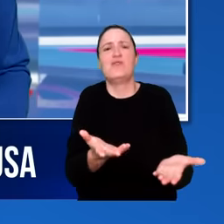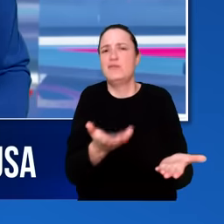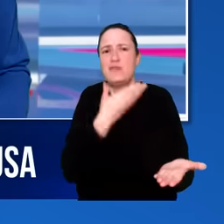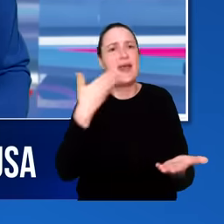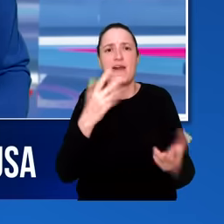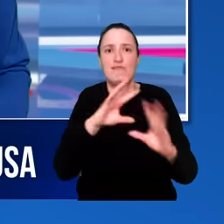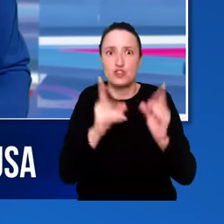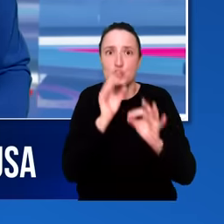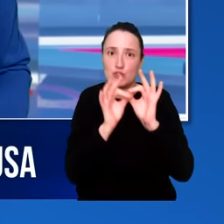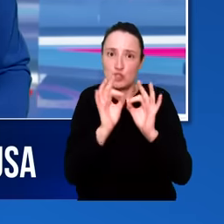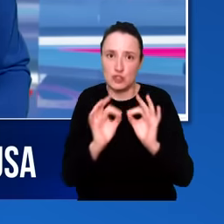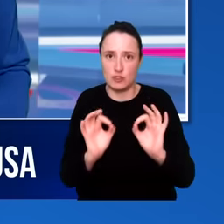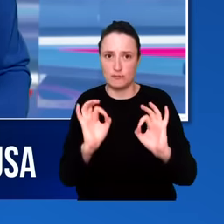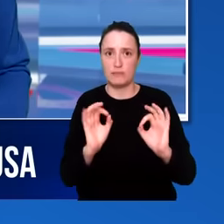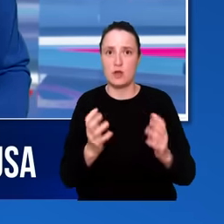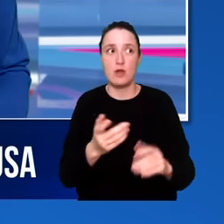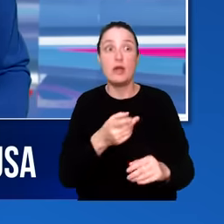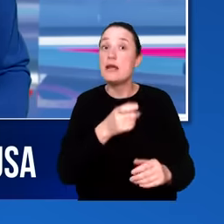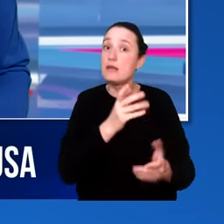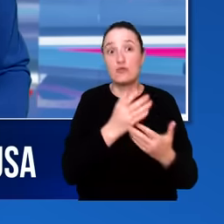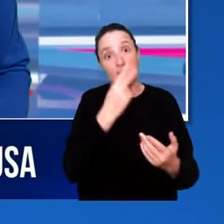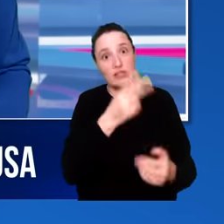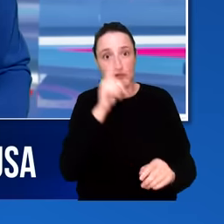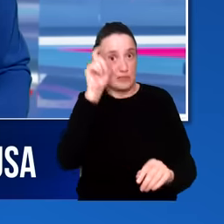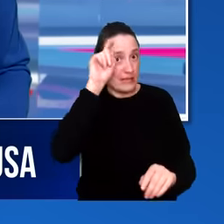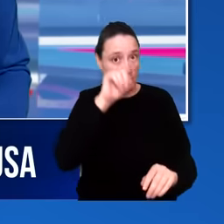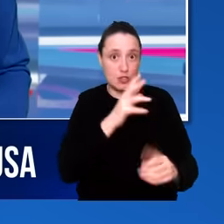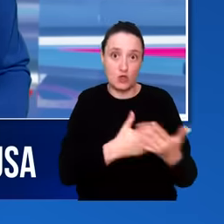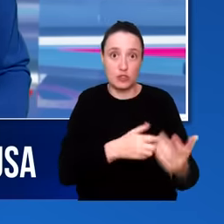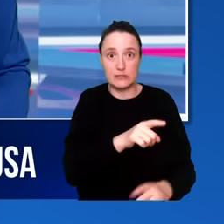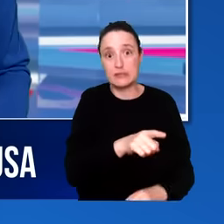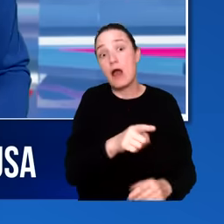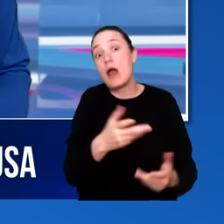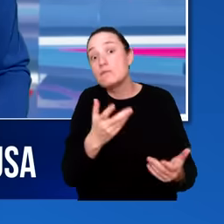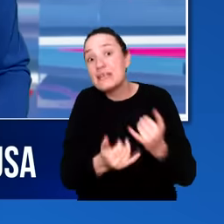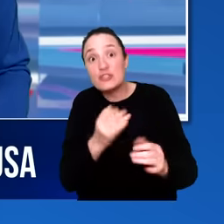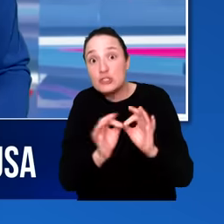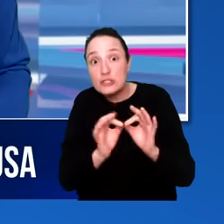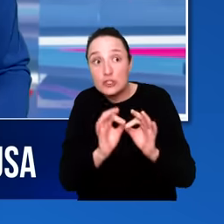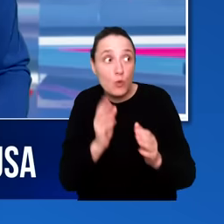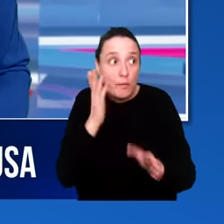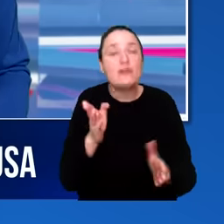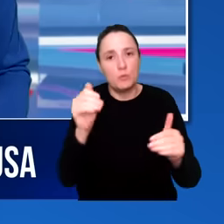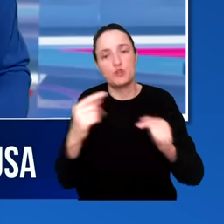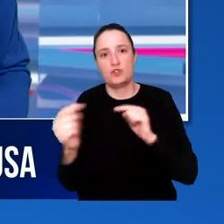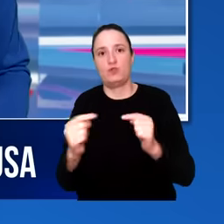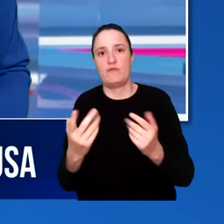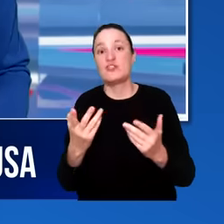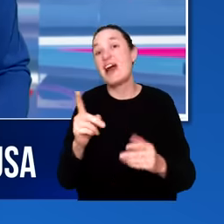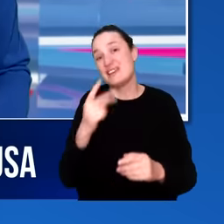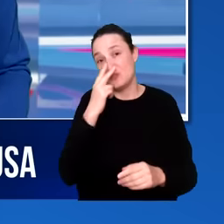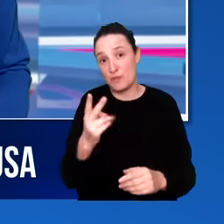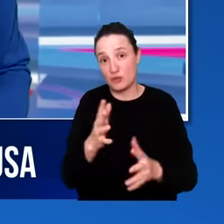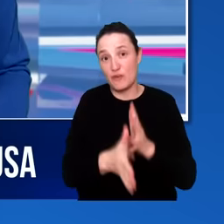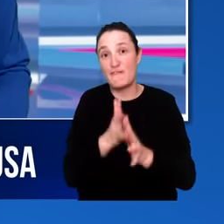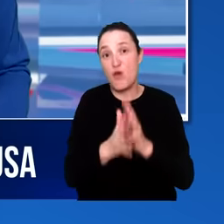na korzyść Niemiec. Jeżeli byłoby to sprecyzowane i jasne, można byłoby na ten temat dyskutować, ale pamiętajmy, wszystkie ostatnie wojny w dwóch